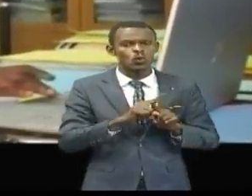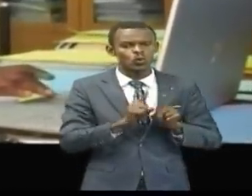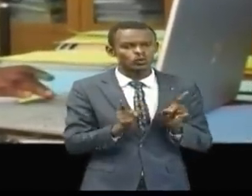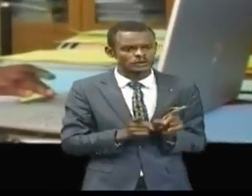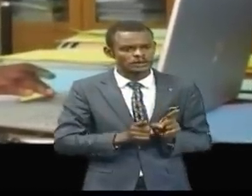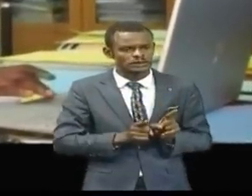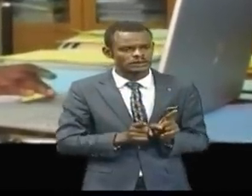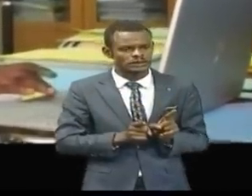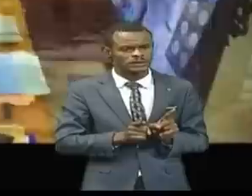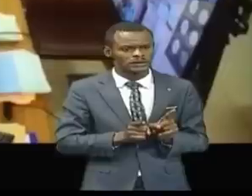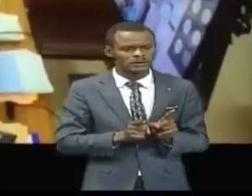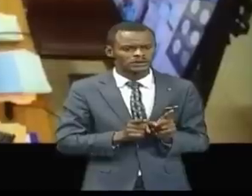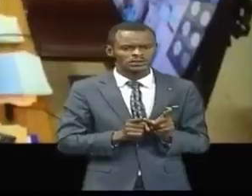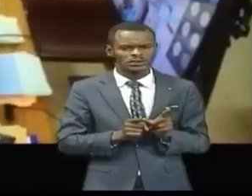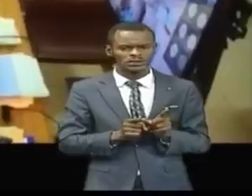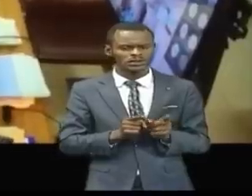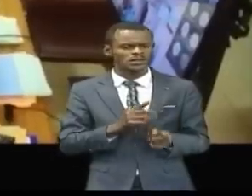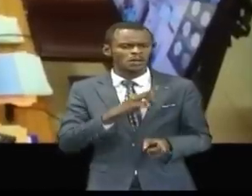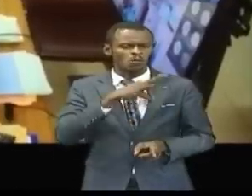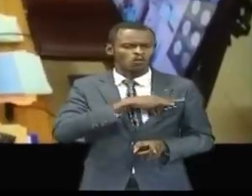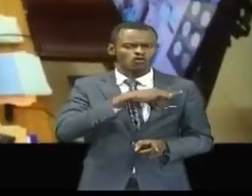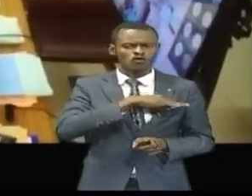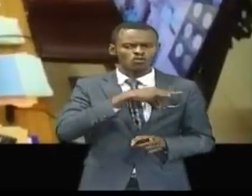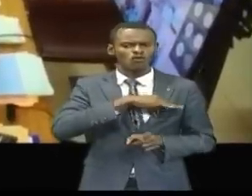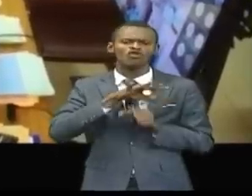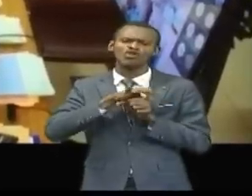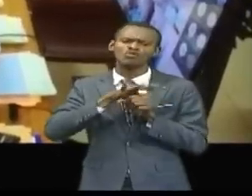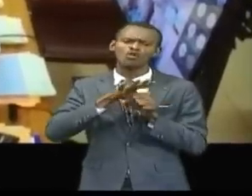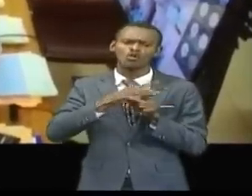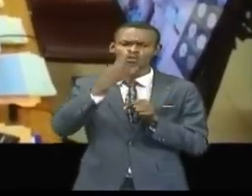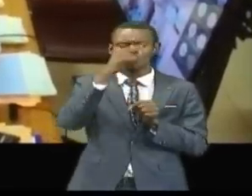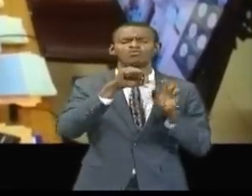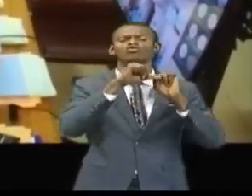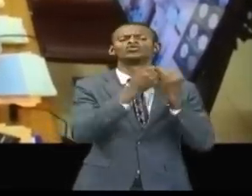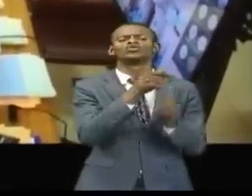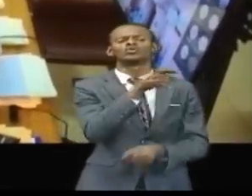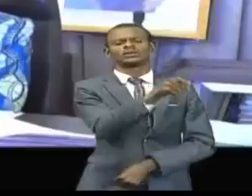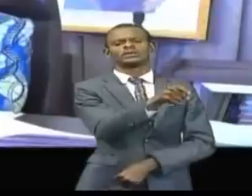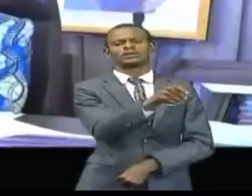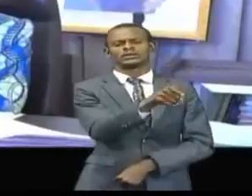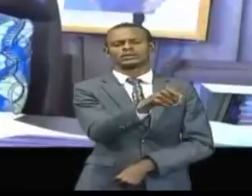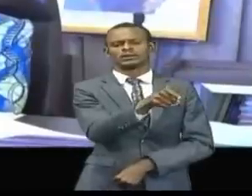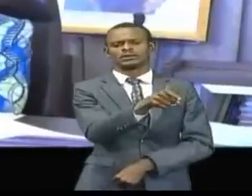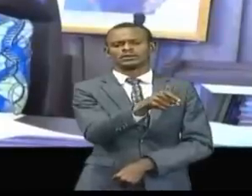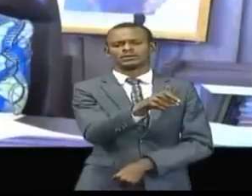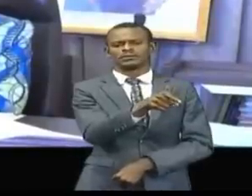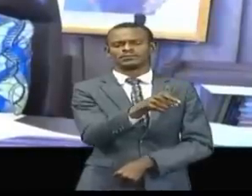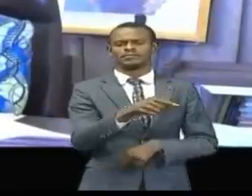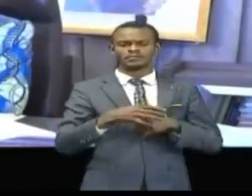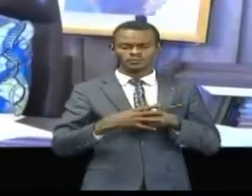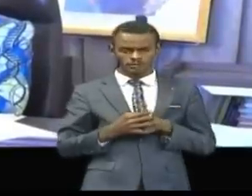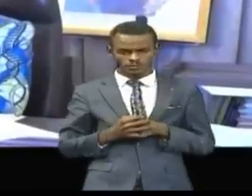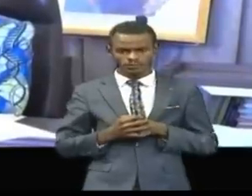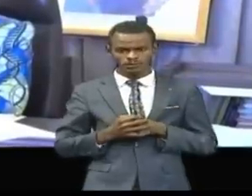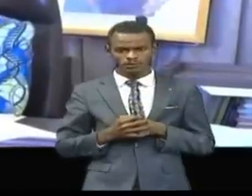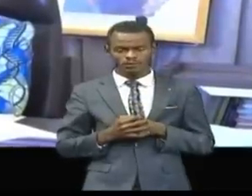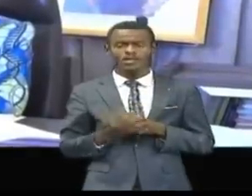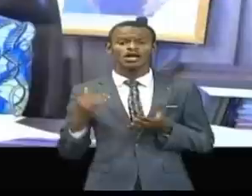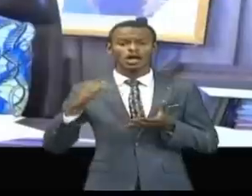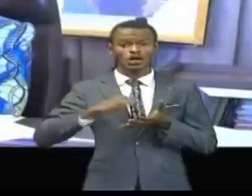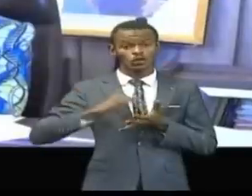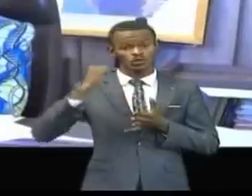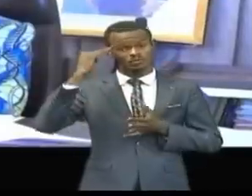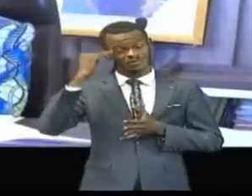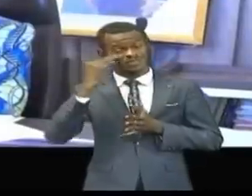physiques au niveau de chaque catégorie de revenus. En second lieu, le ministre des Finances